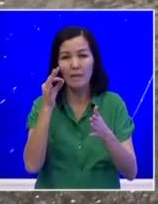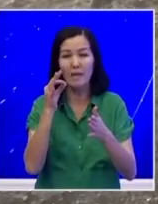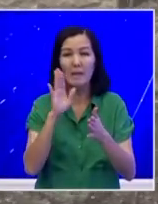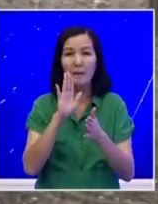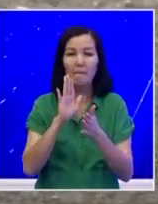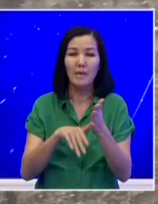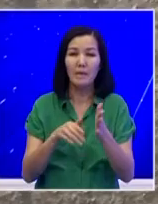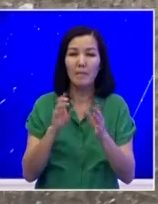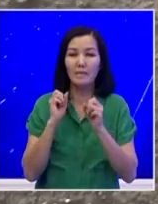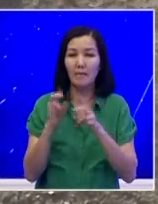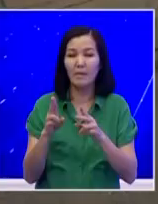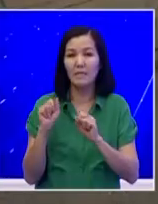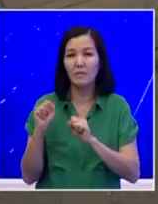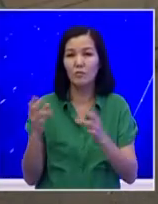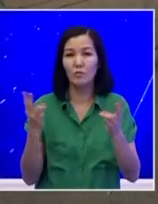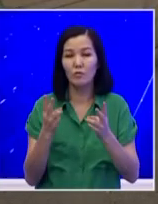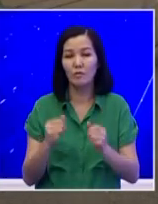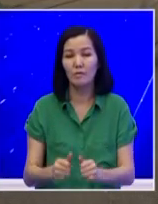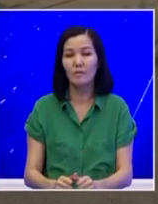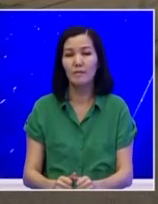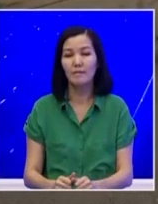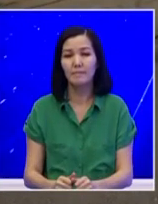предосторожности всем гражданам, пересекающим пост.